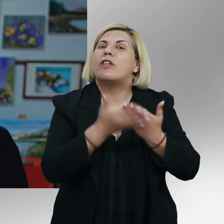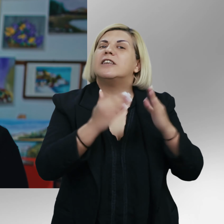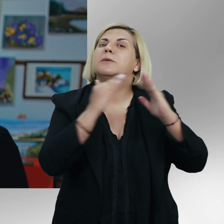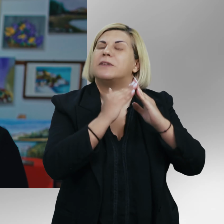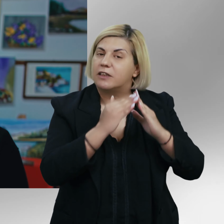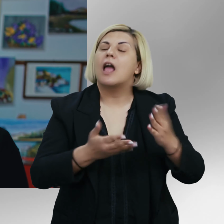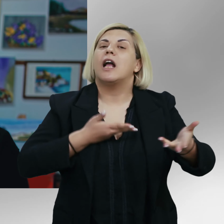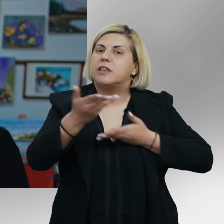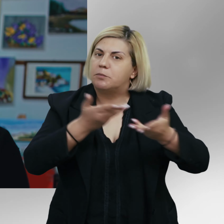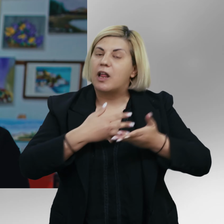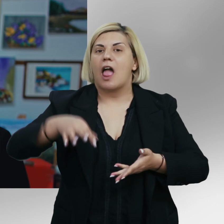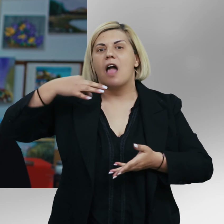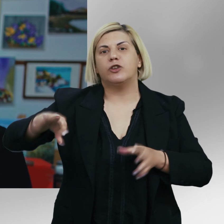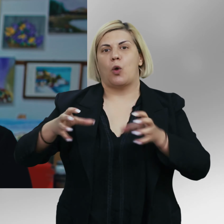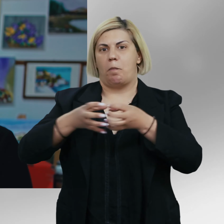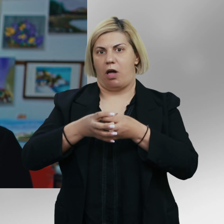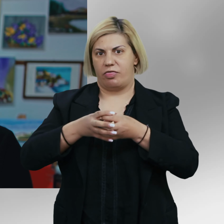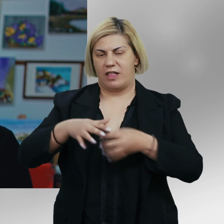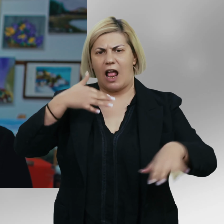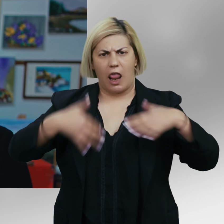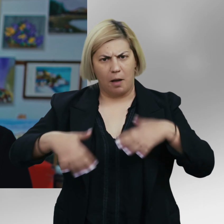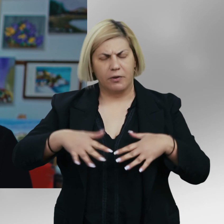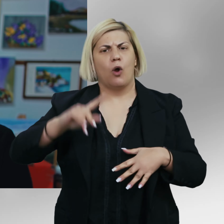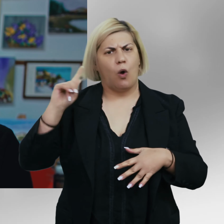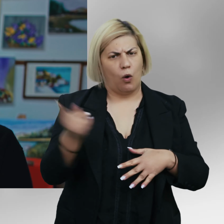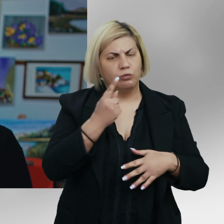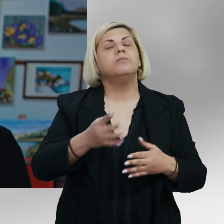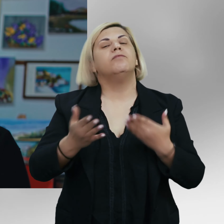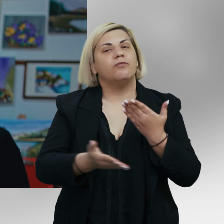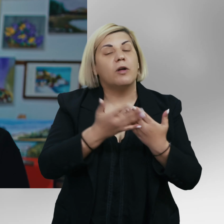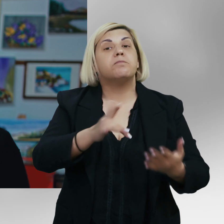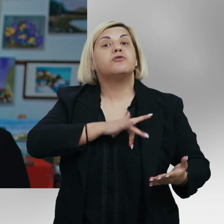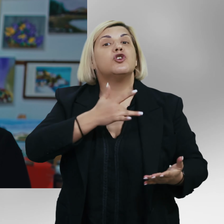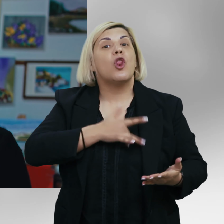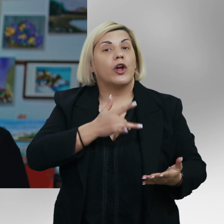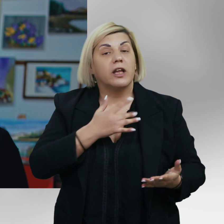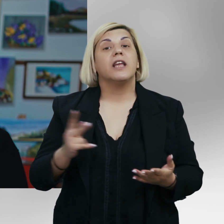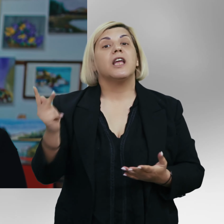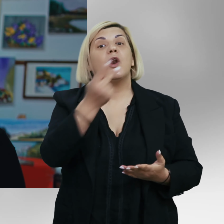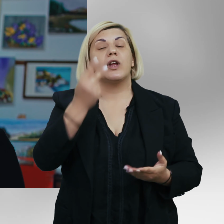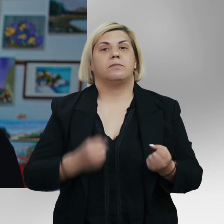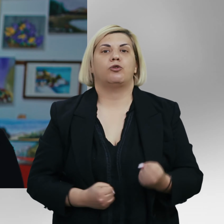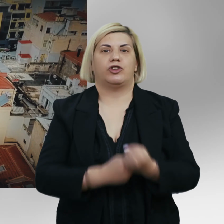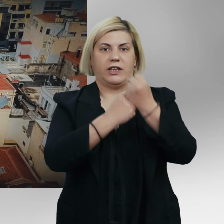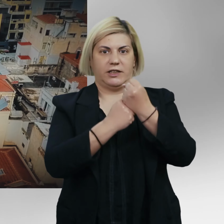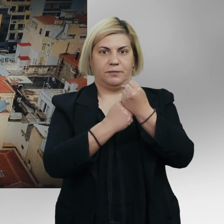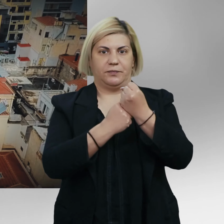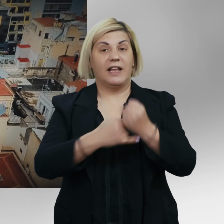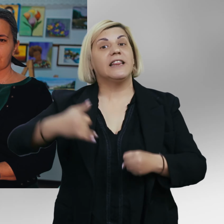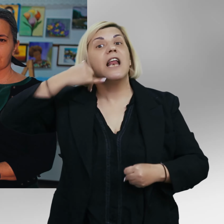Σπίτι, εξυπηρετούμε τις ευπαθείς ομάδες του Δήμου Καβάλας και παρέχουμε ψυχολογική και κοινωνική στήριξη.